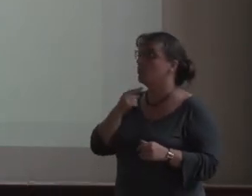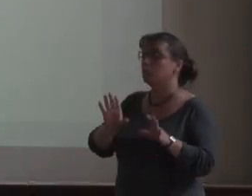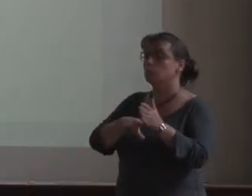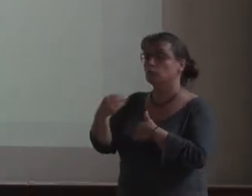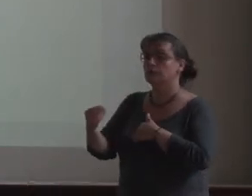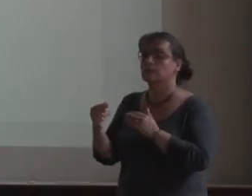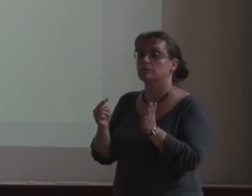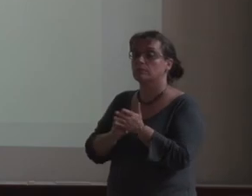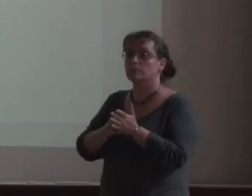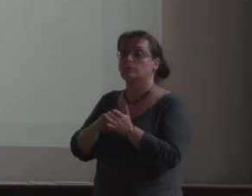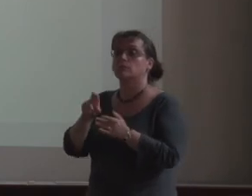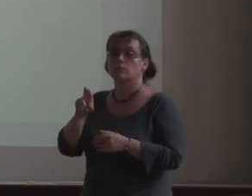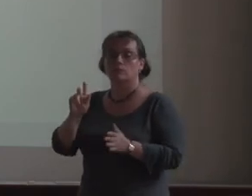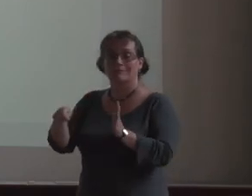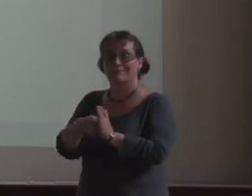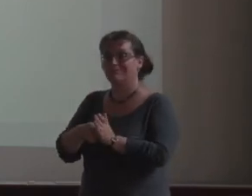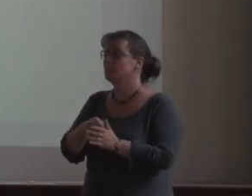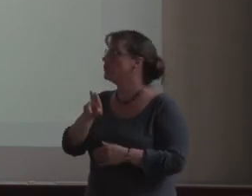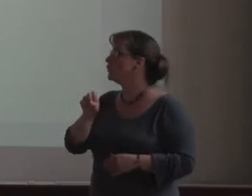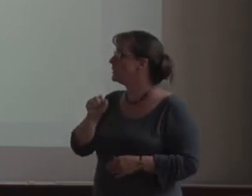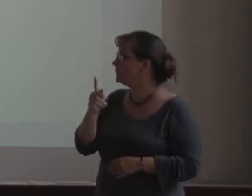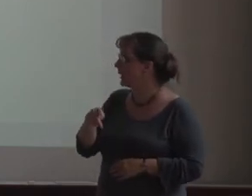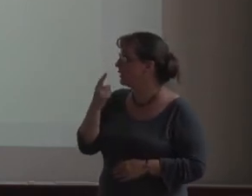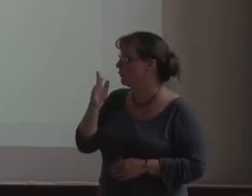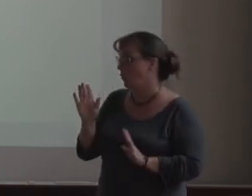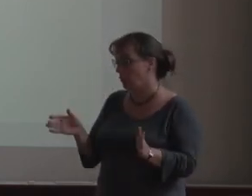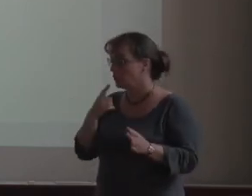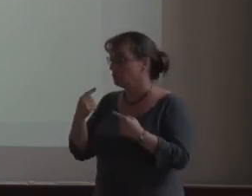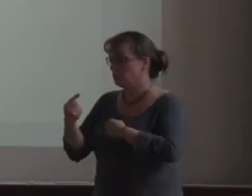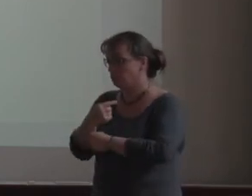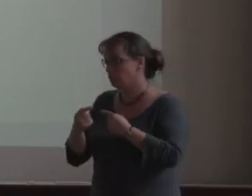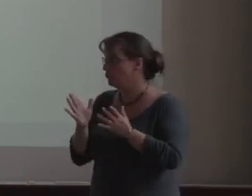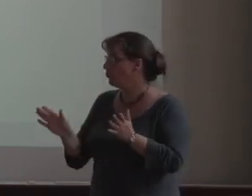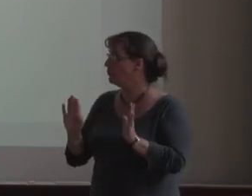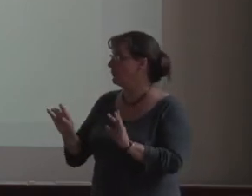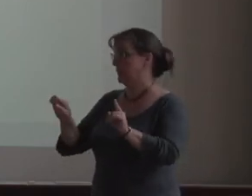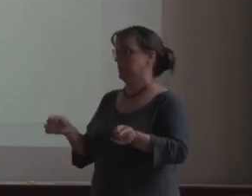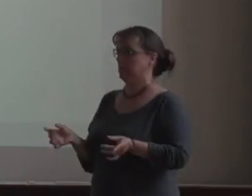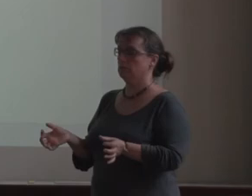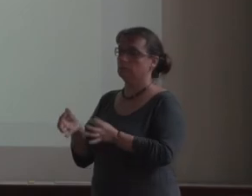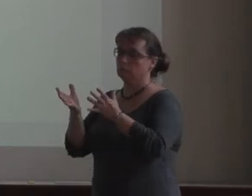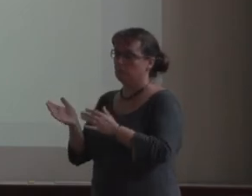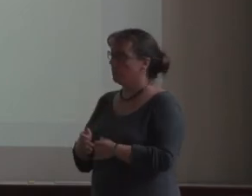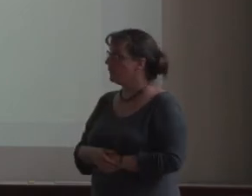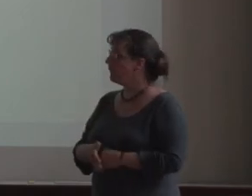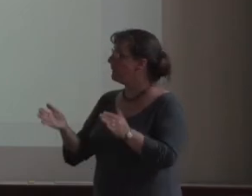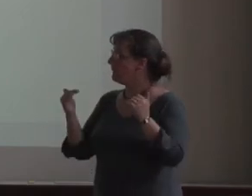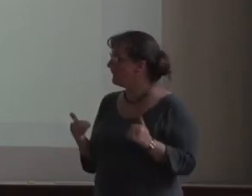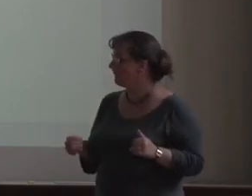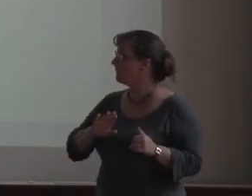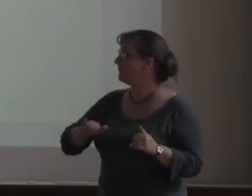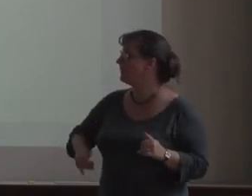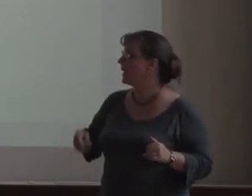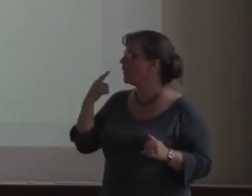fait. Ça, c'est pour discuter avec le lecteur RFID. Donc là, voilà, celui-là, on le met de côté. Et enfin, pour les